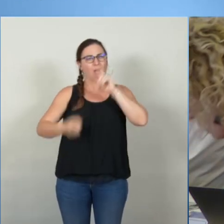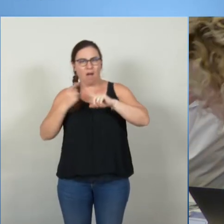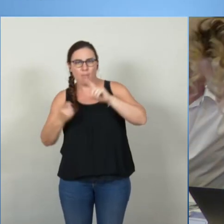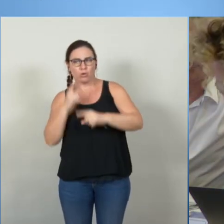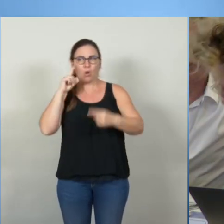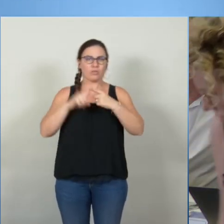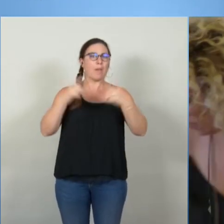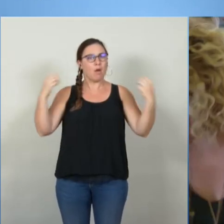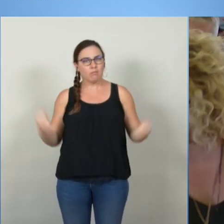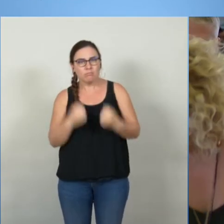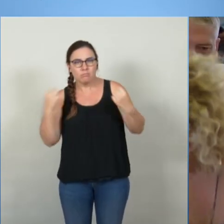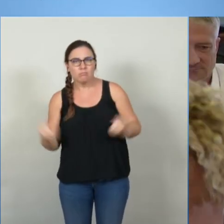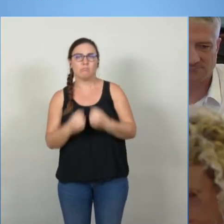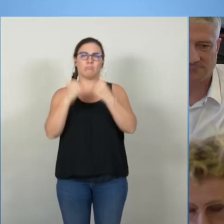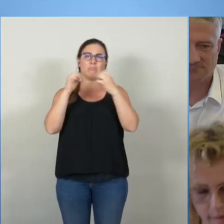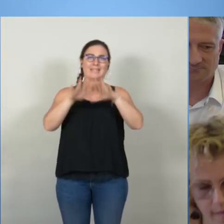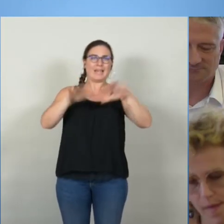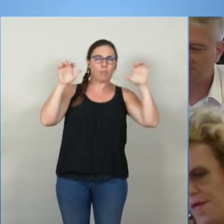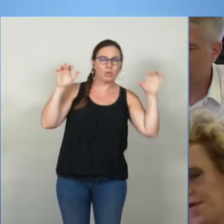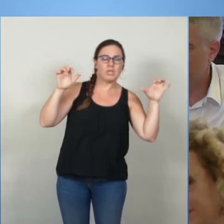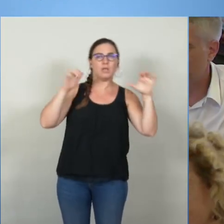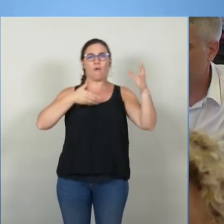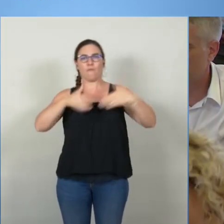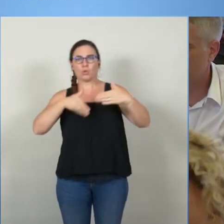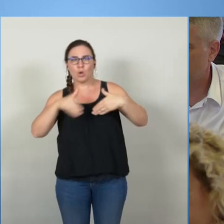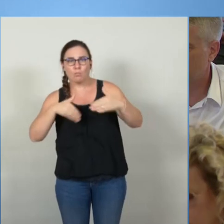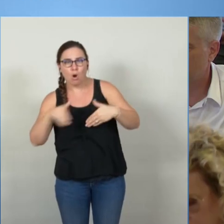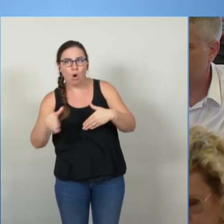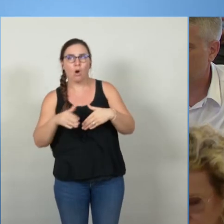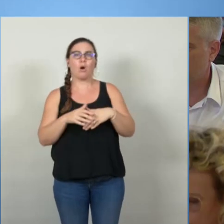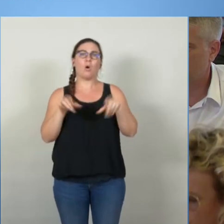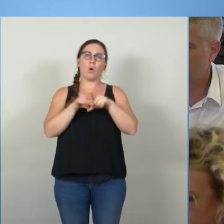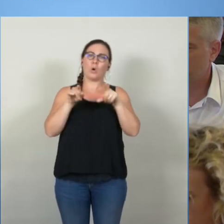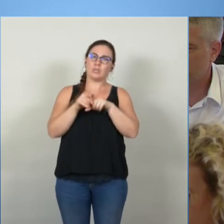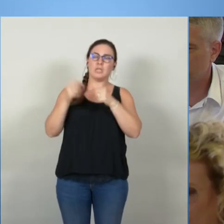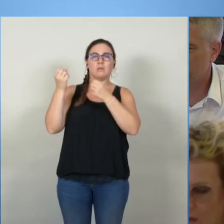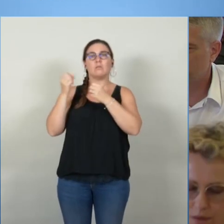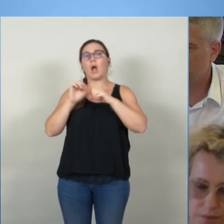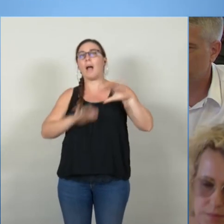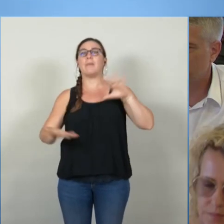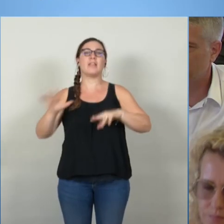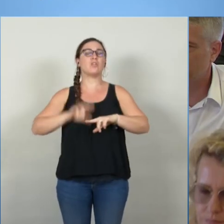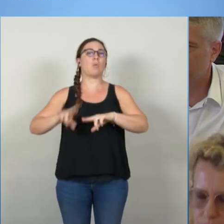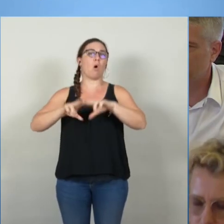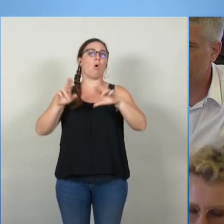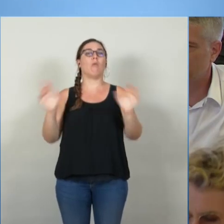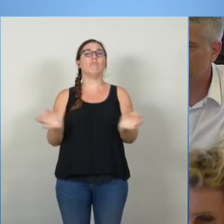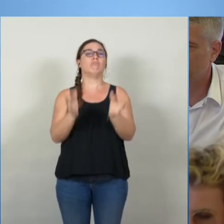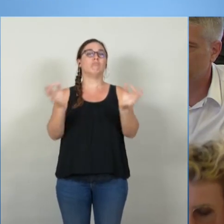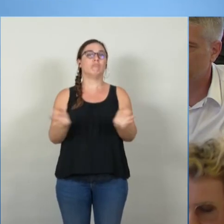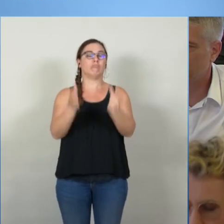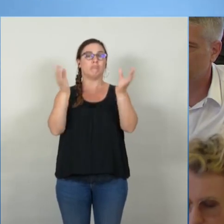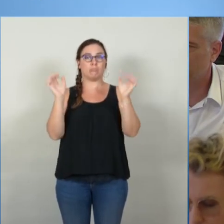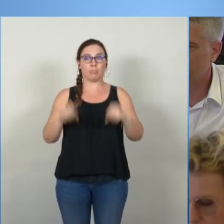communication desserrémonies du fonctionnement avec quelques aménagements à la marge qui ont permis notamment les